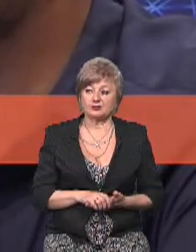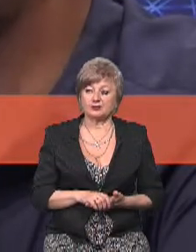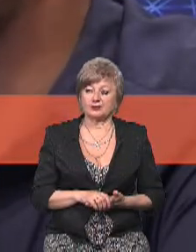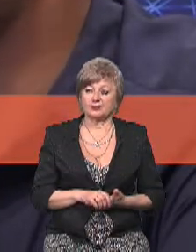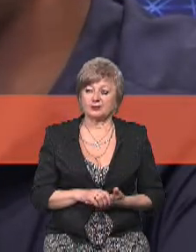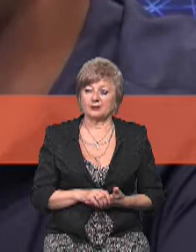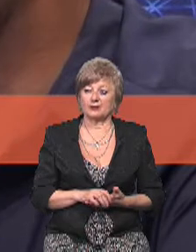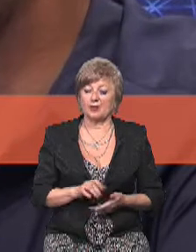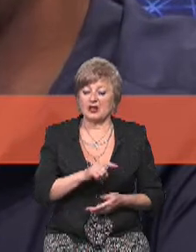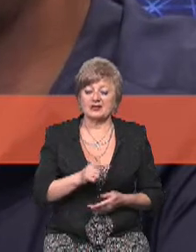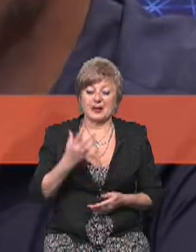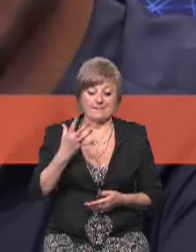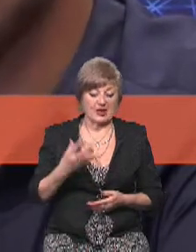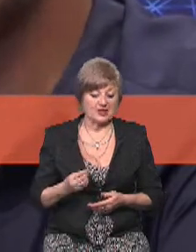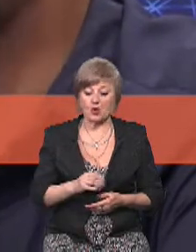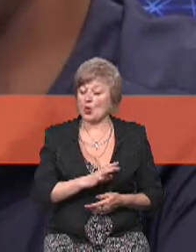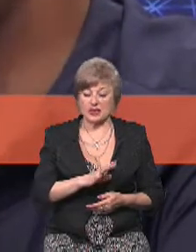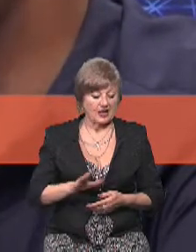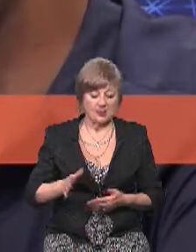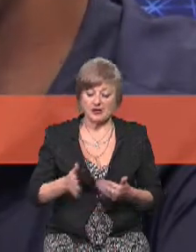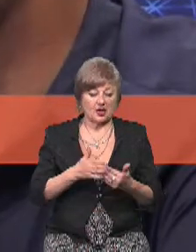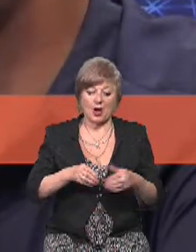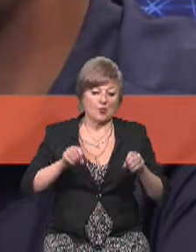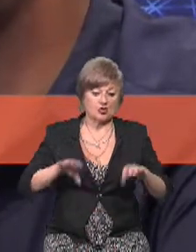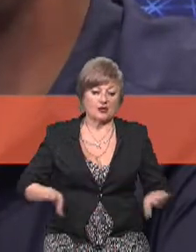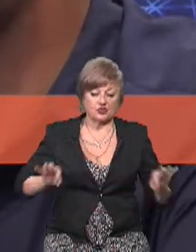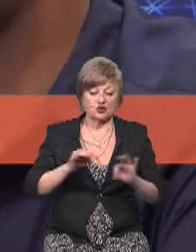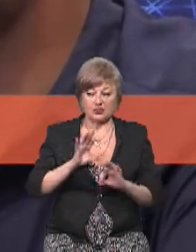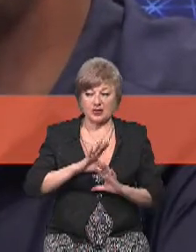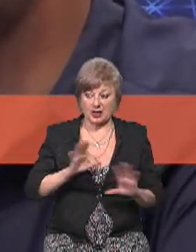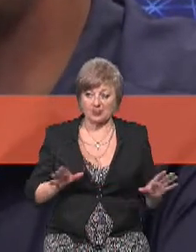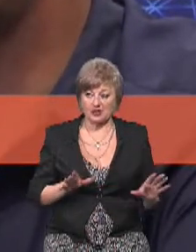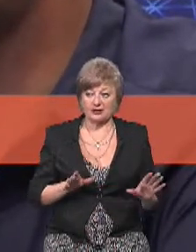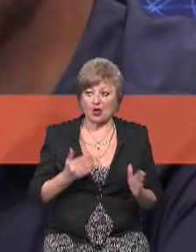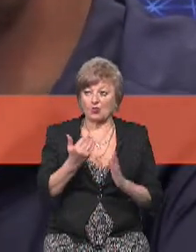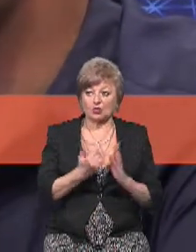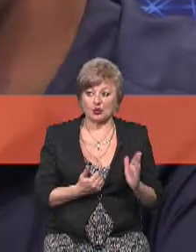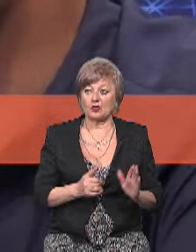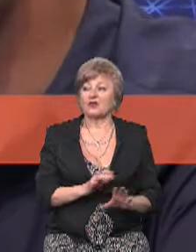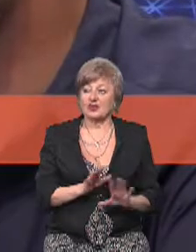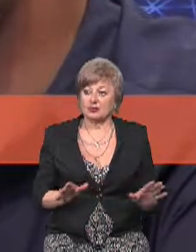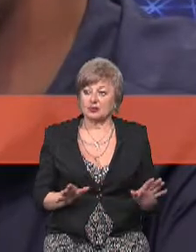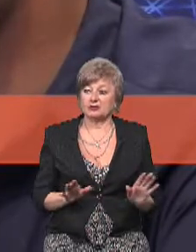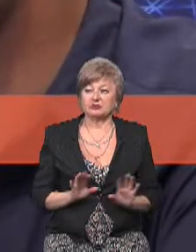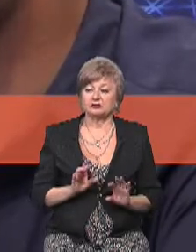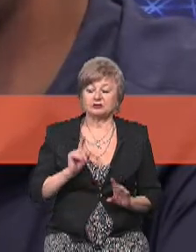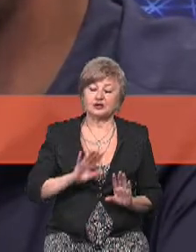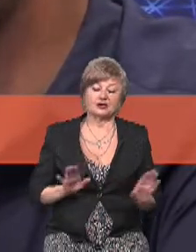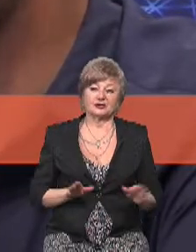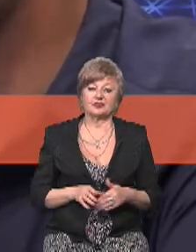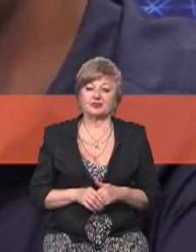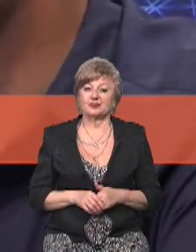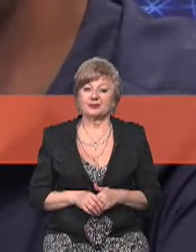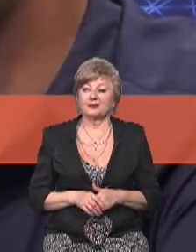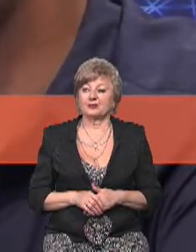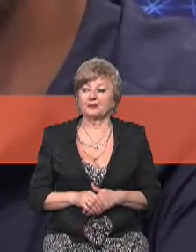Тобто за ці 5 днів ще не було ні проваджень, ні постанов? Ні протоколів, так. Ні протоколів. І ні передбачати?